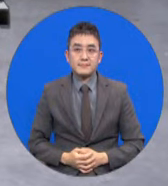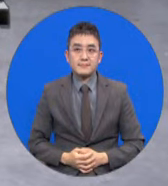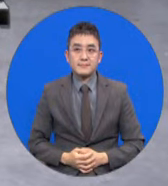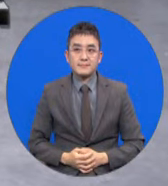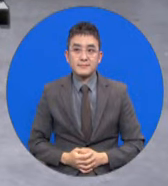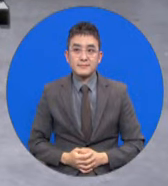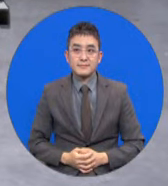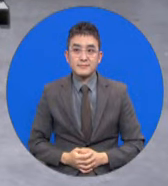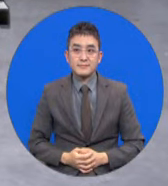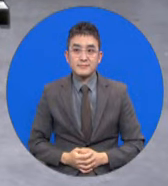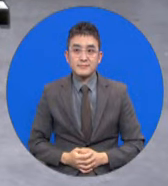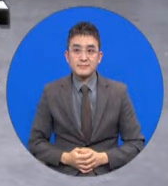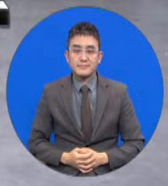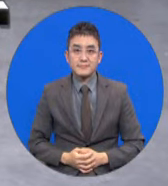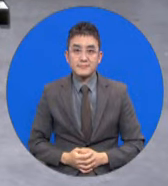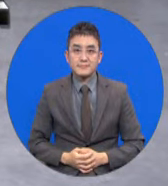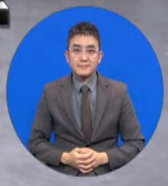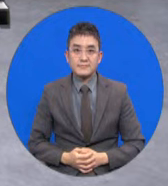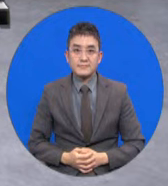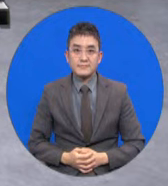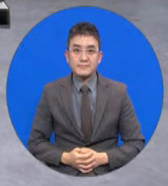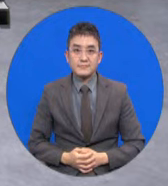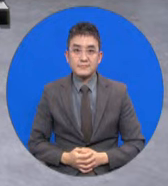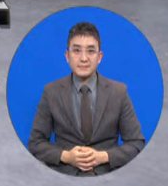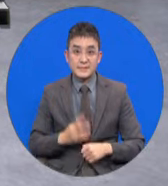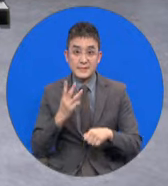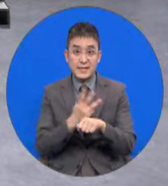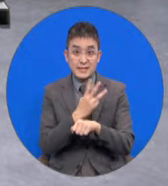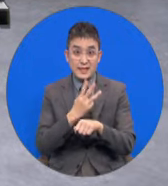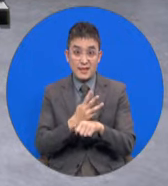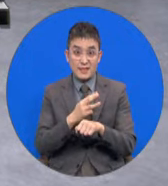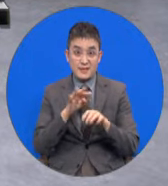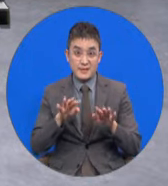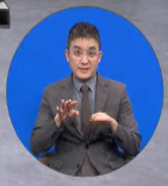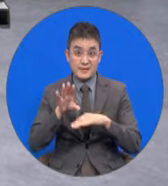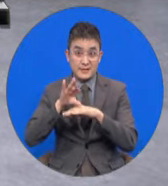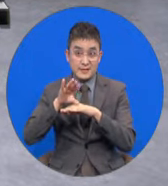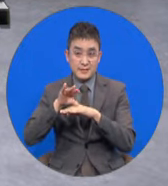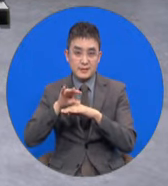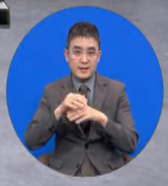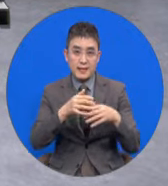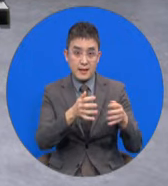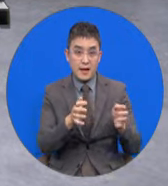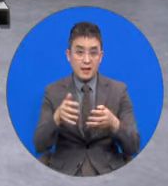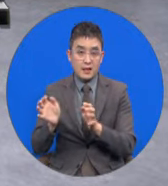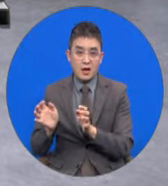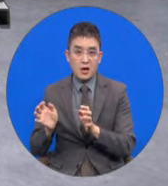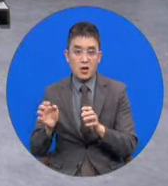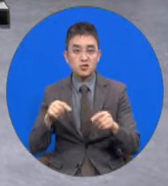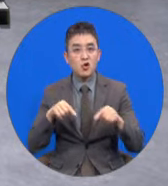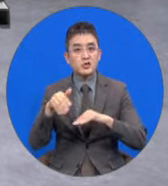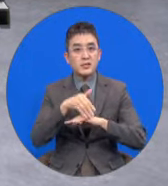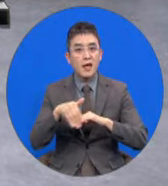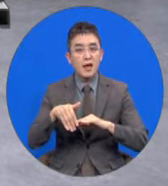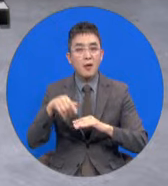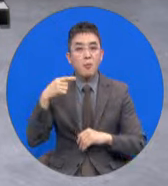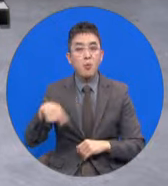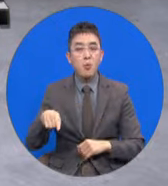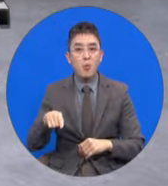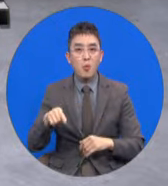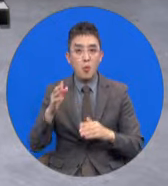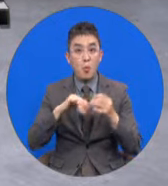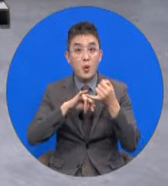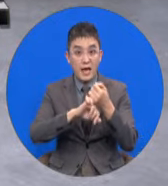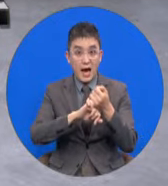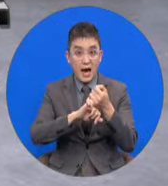저희 특집 돌직구쇼 생방송 3시간 생방송을 통해서 양당의 정책도 한번 짚어보시는 건 어떨까요? 공약 검증, 공약